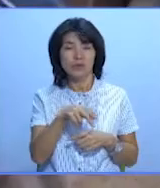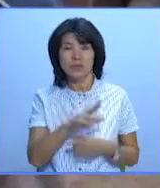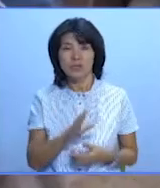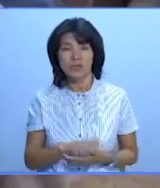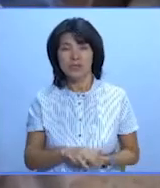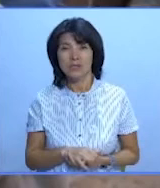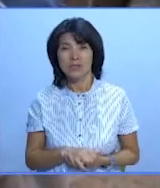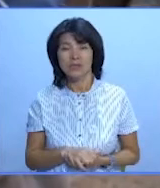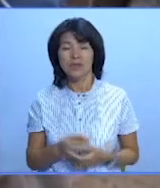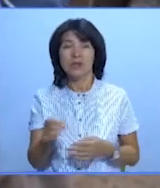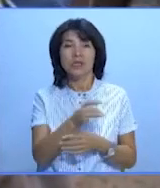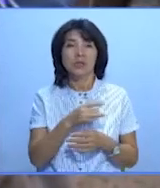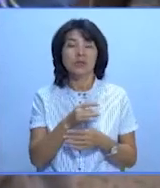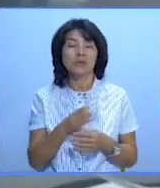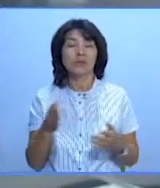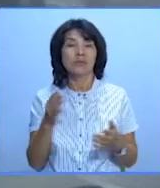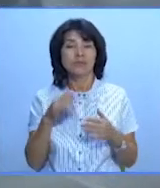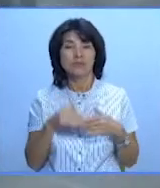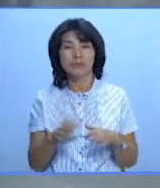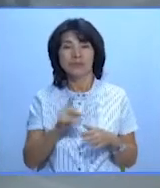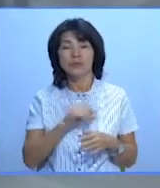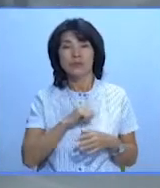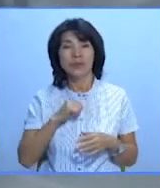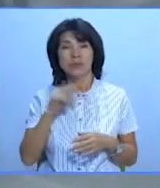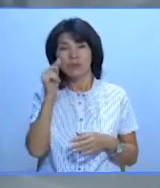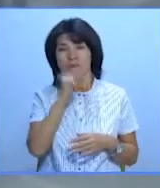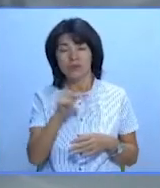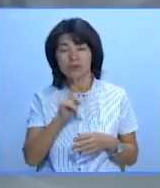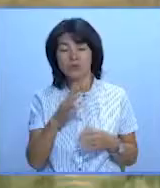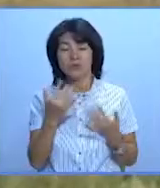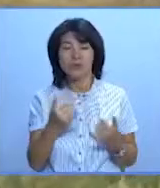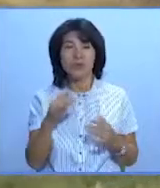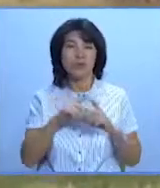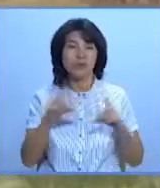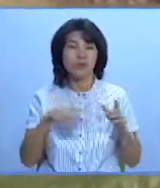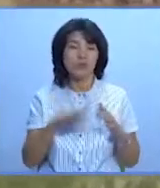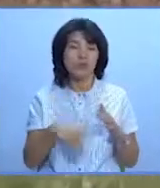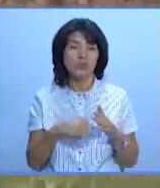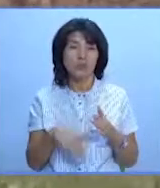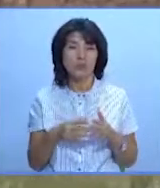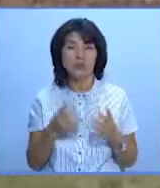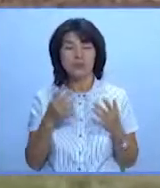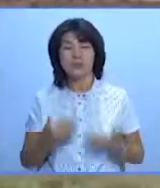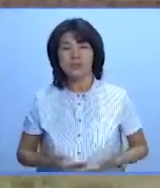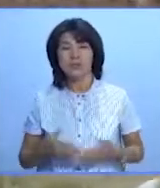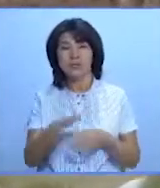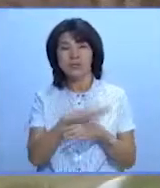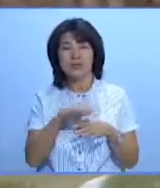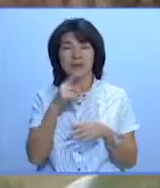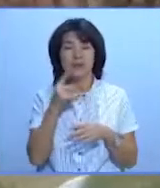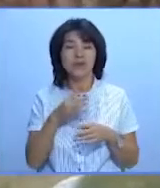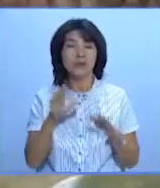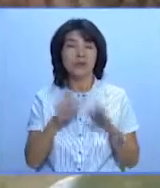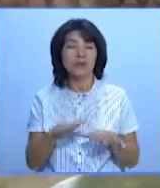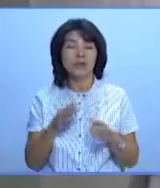районная власть считаешь у жителя он амурметалл сами виноваты в том что и школа сейчас пустует сельчане уверены что наоборот местные власти не помогли им а